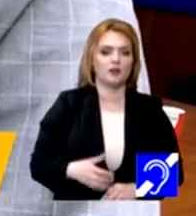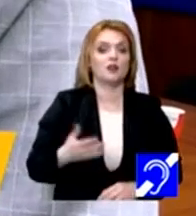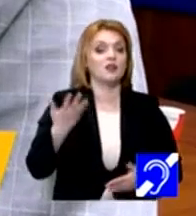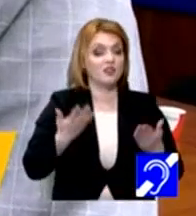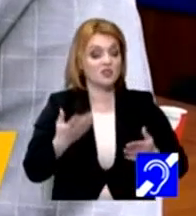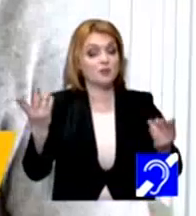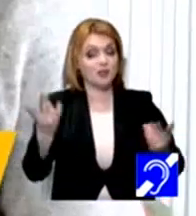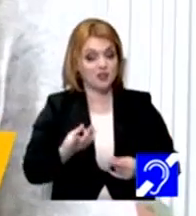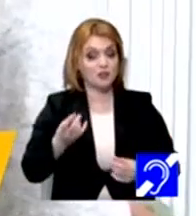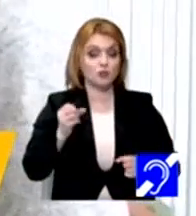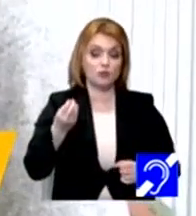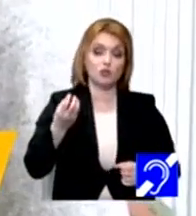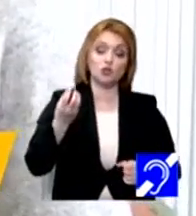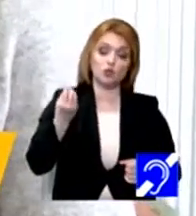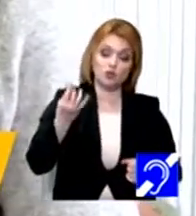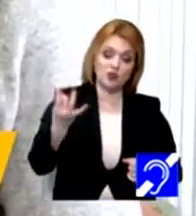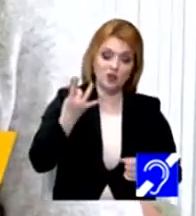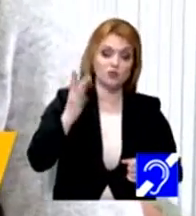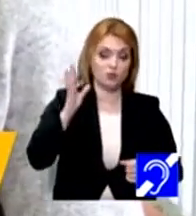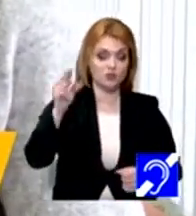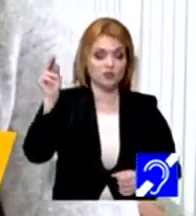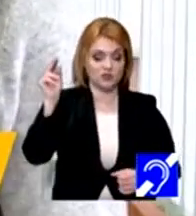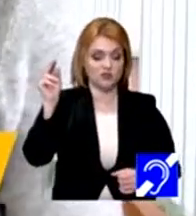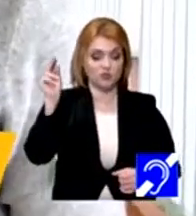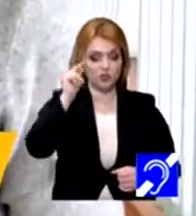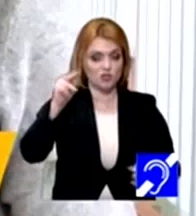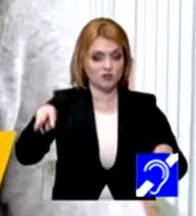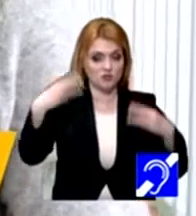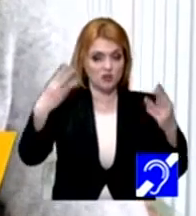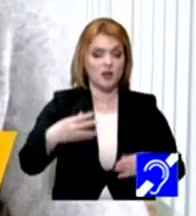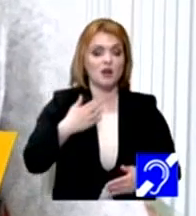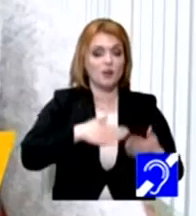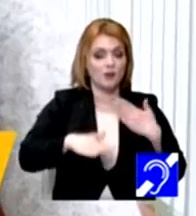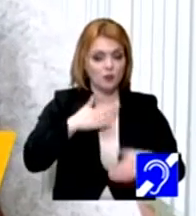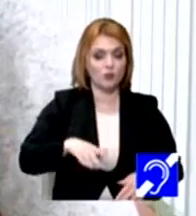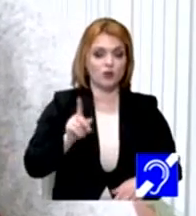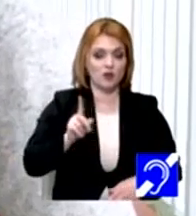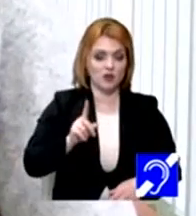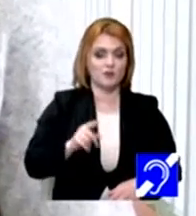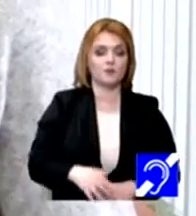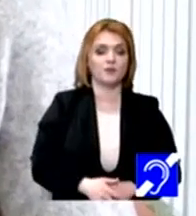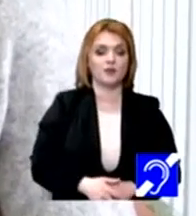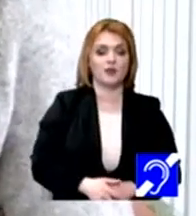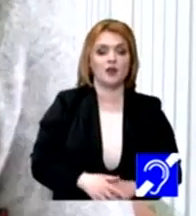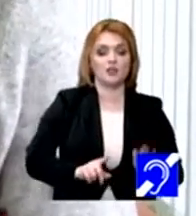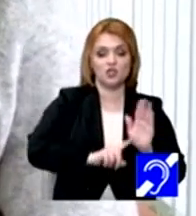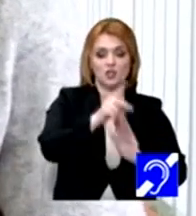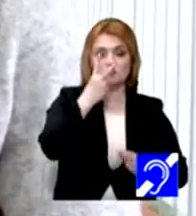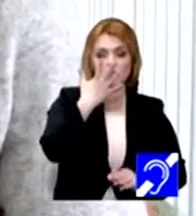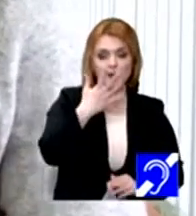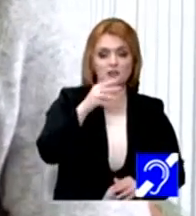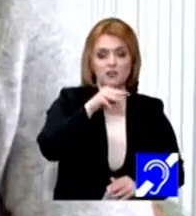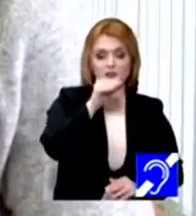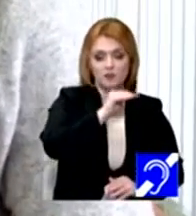va fi necesitate. Ne bucurăm că în perioada 11-25 februarie, 11 martie, am putut să fim alături